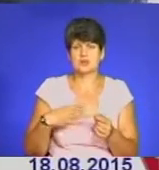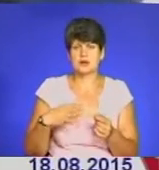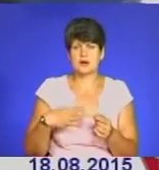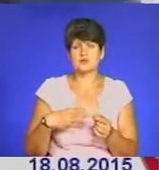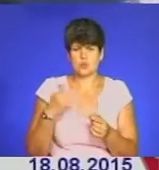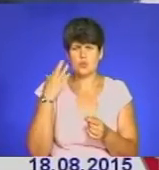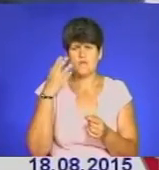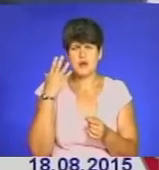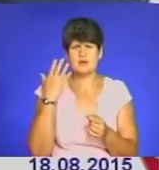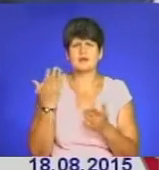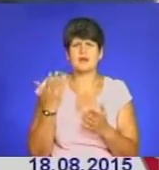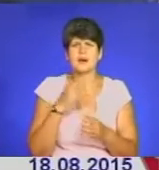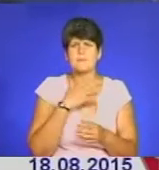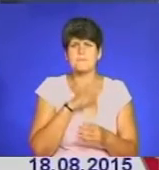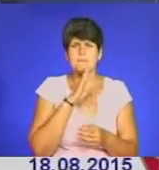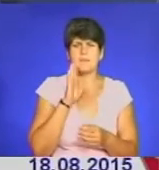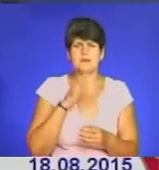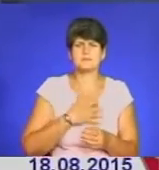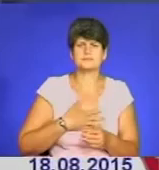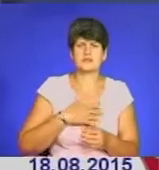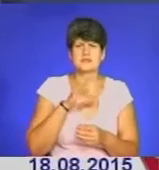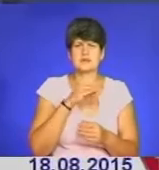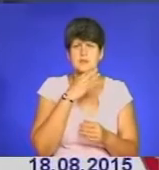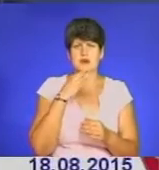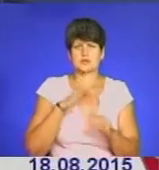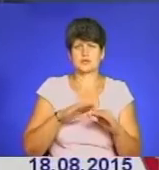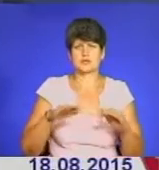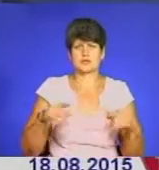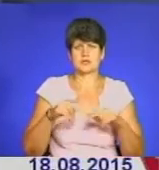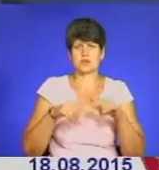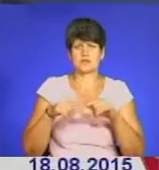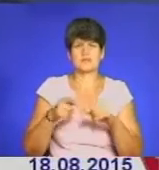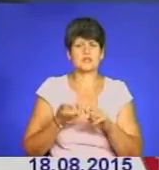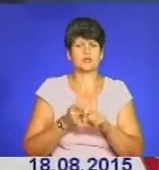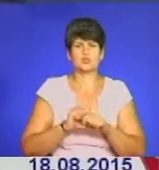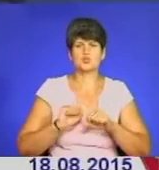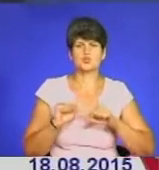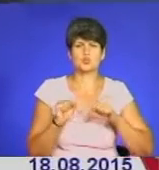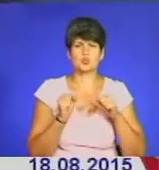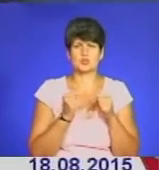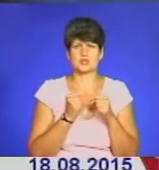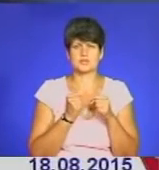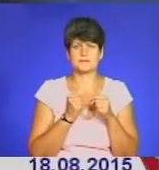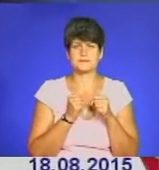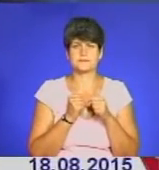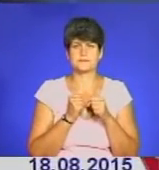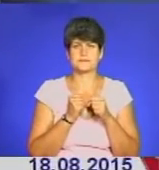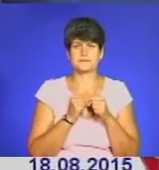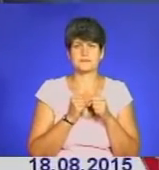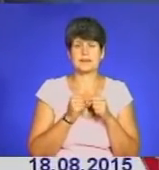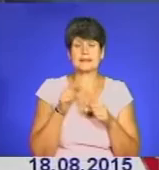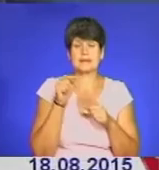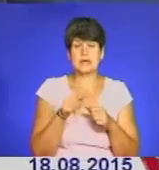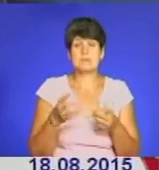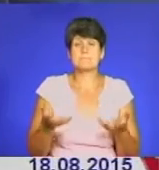собі уявляєте, яке мама пережила і вся ця багатодітна родина, бо їх дійсно багато, вони дуже дружні. І така